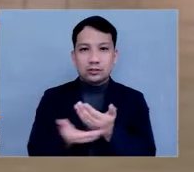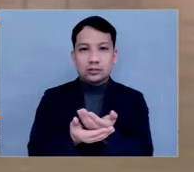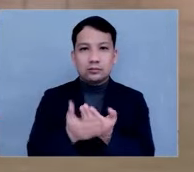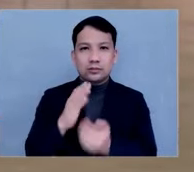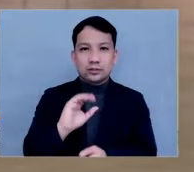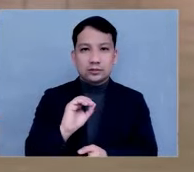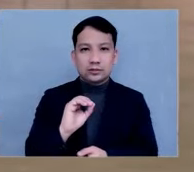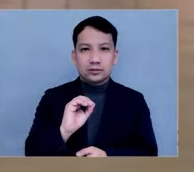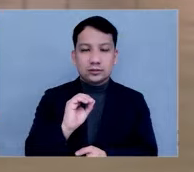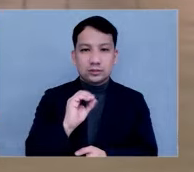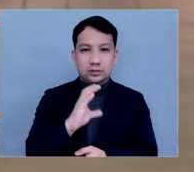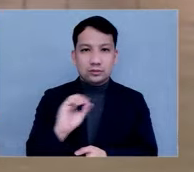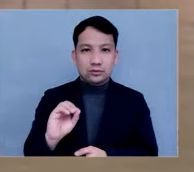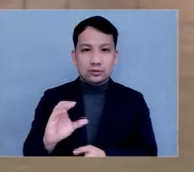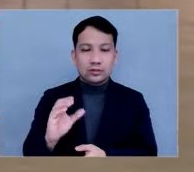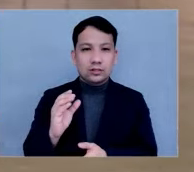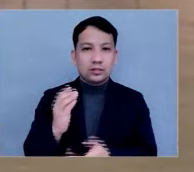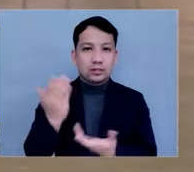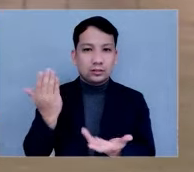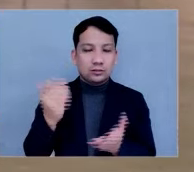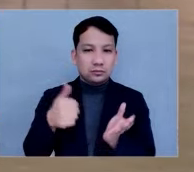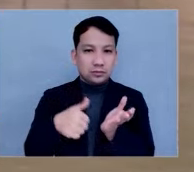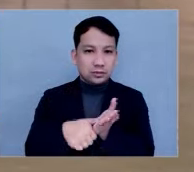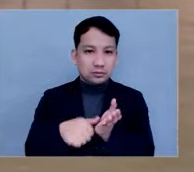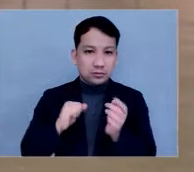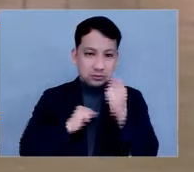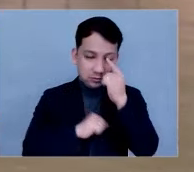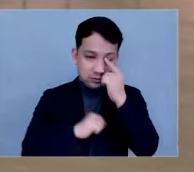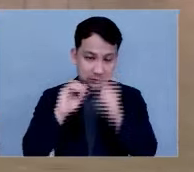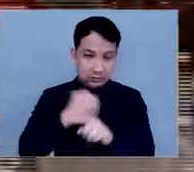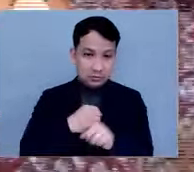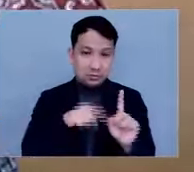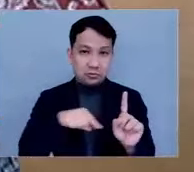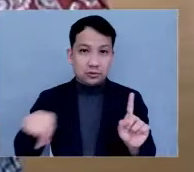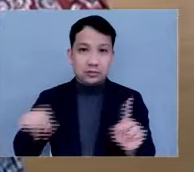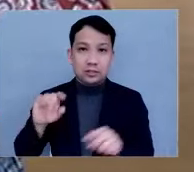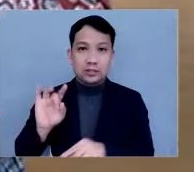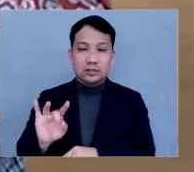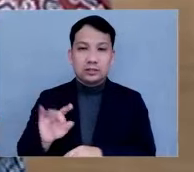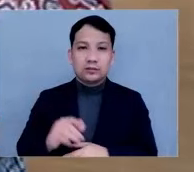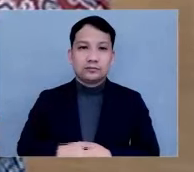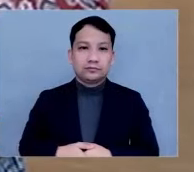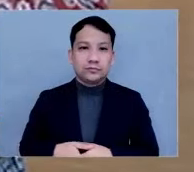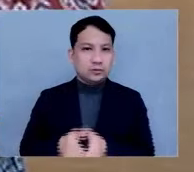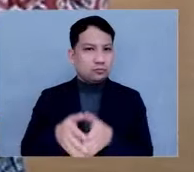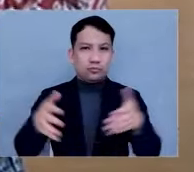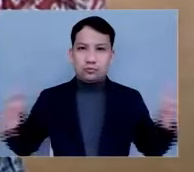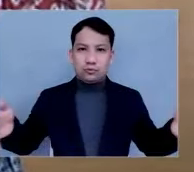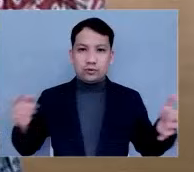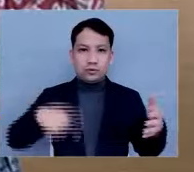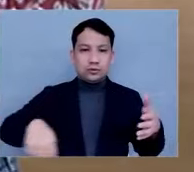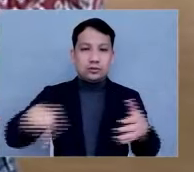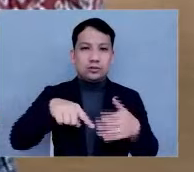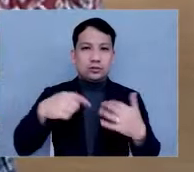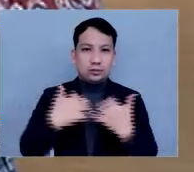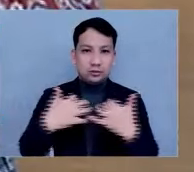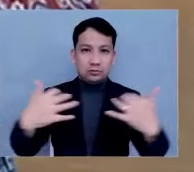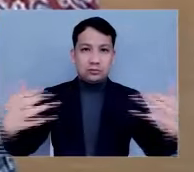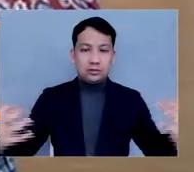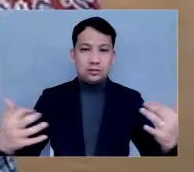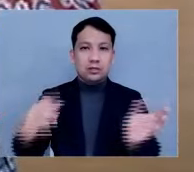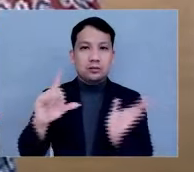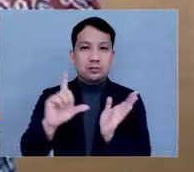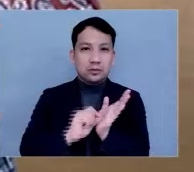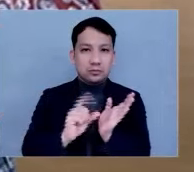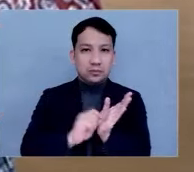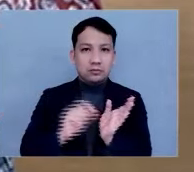para sa mga kakandidato sa Senado at party list mula October 1 hanggang 8. Maluwag at malaki itong bulwag ang gagamitin sa filing ng